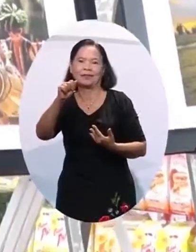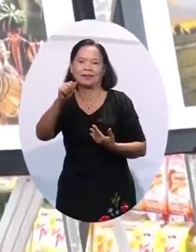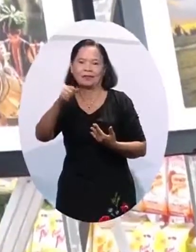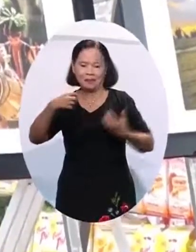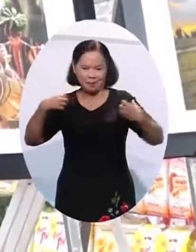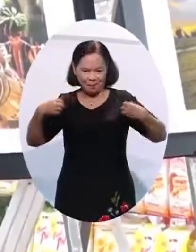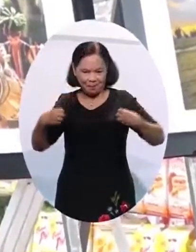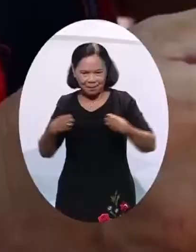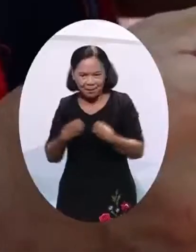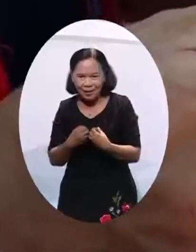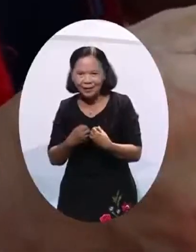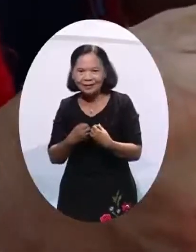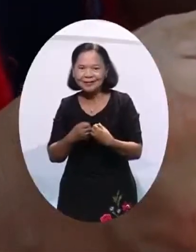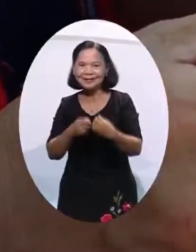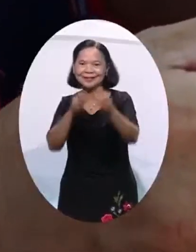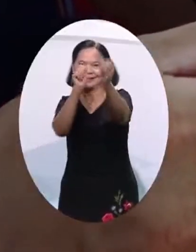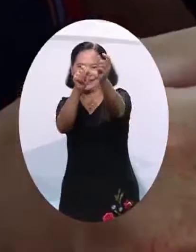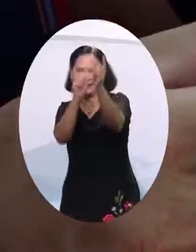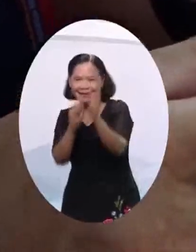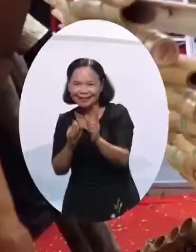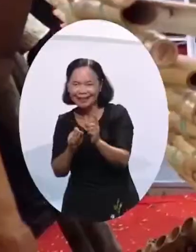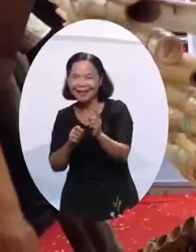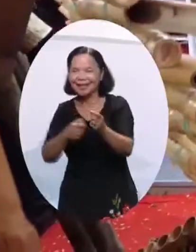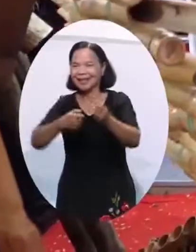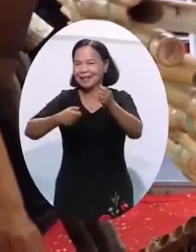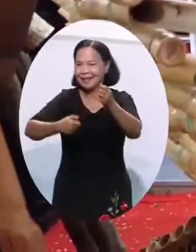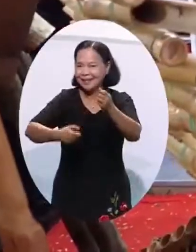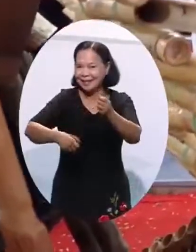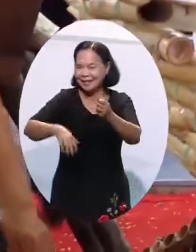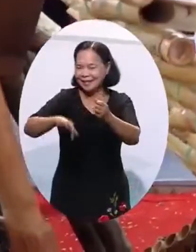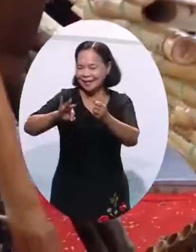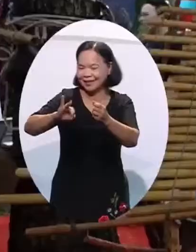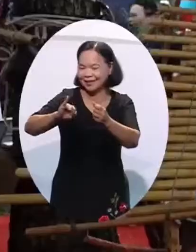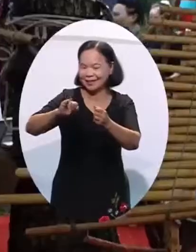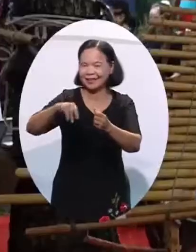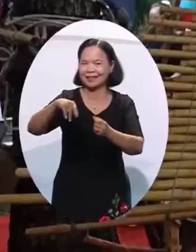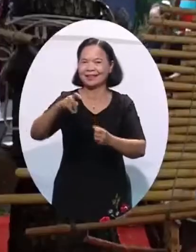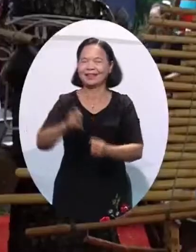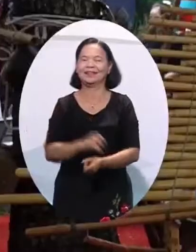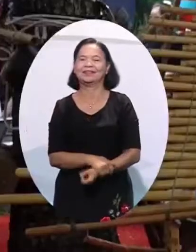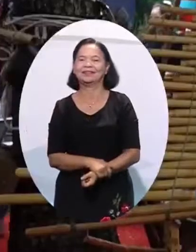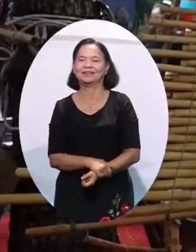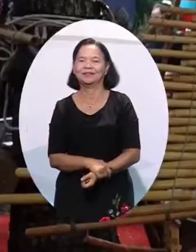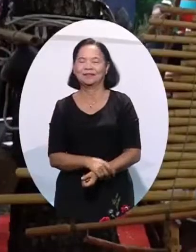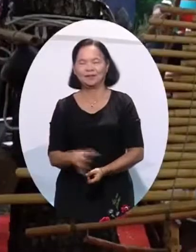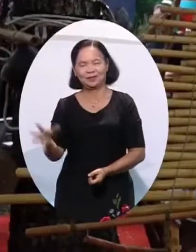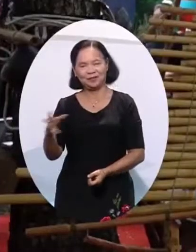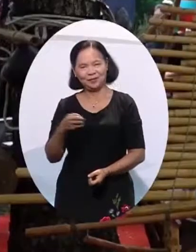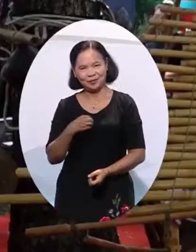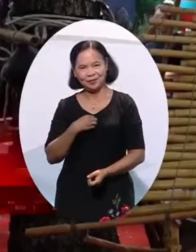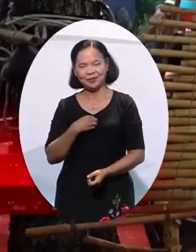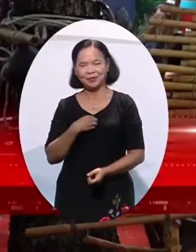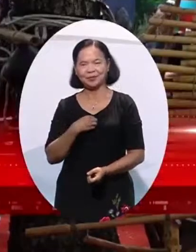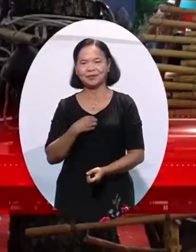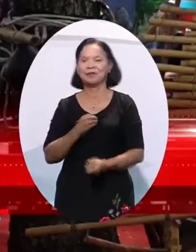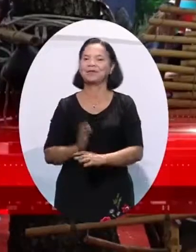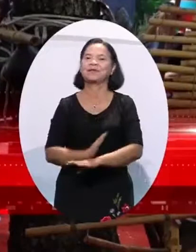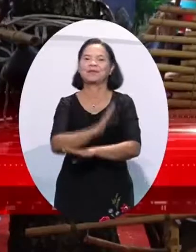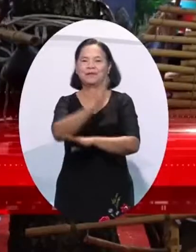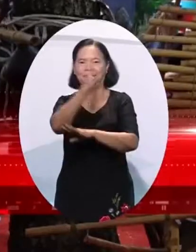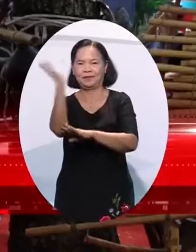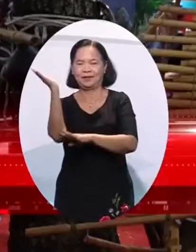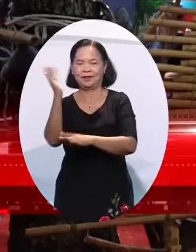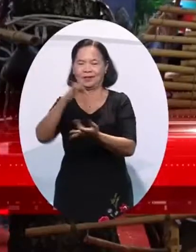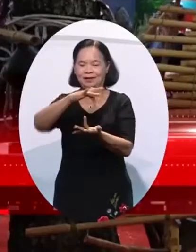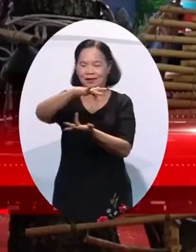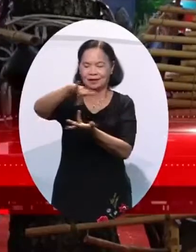nhân hướng dẫn đánh đàn tơ rưng, đàn khê ní, đàn tinh ninh. Sắp tới là chúng tôi vẫn tiếp tục phát triển các loại hình du lịch